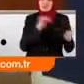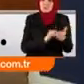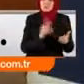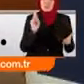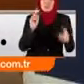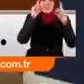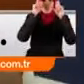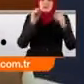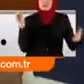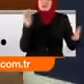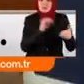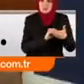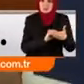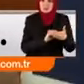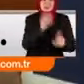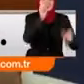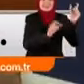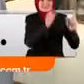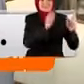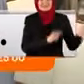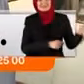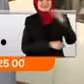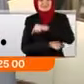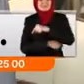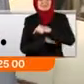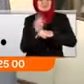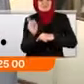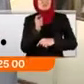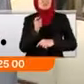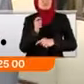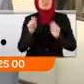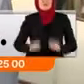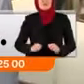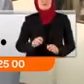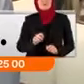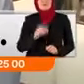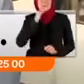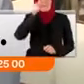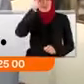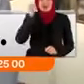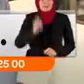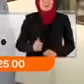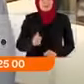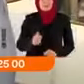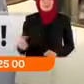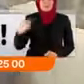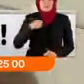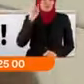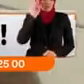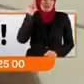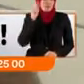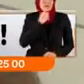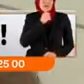kişilerin Arzu koyuncu'ya ulaşmasını sağladık bayram günü beni tanımadığım